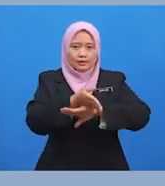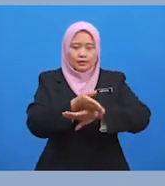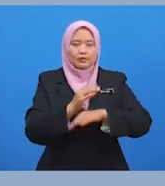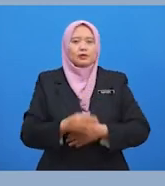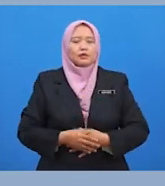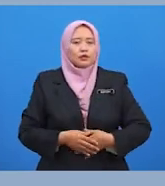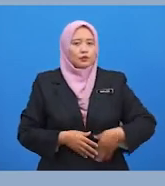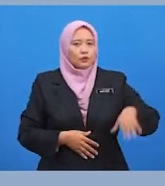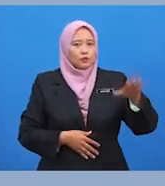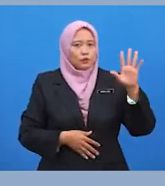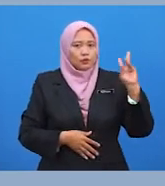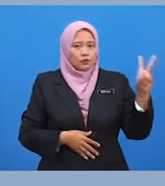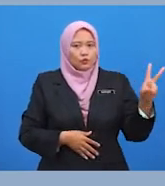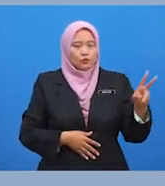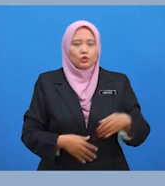Kedua,